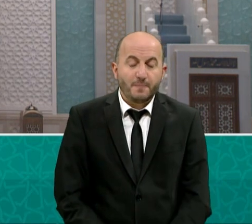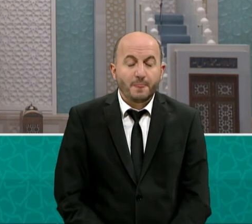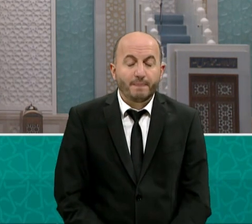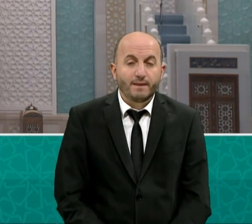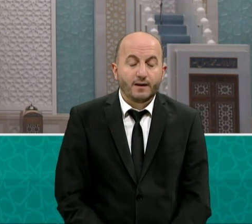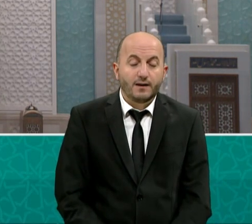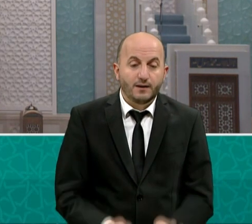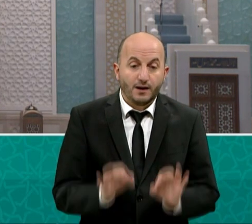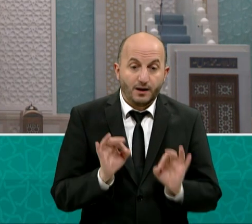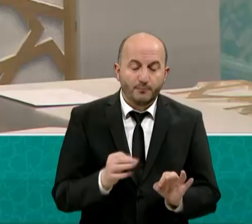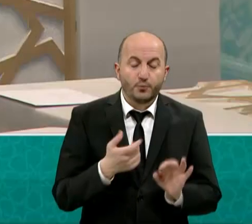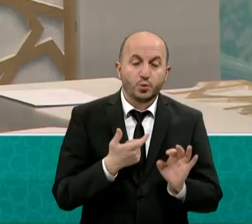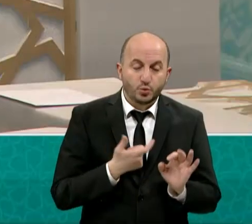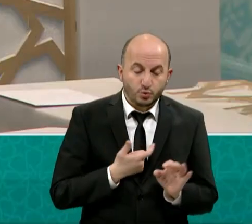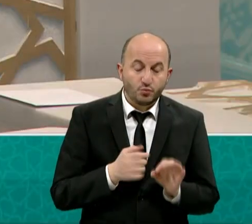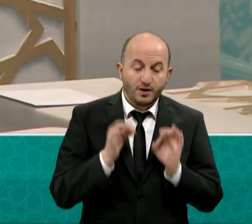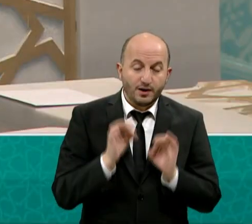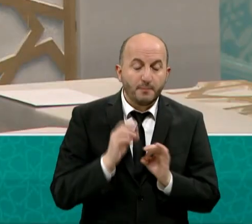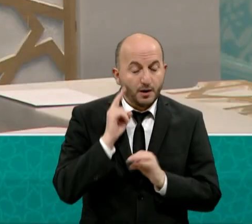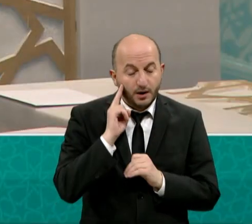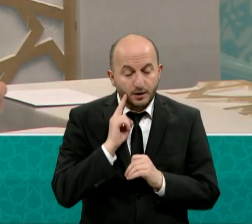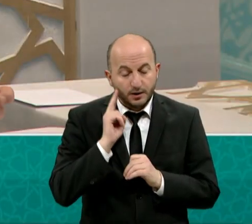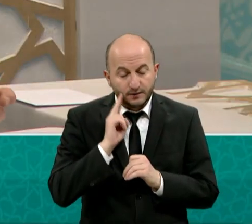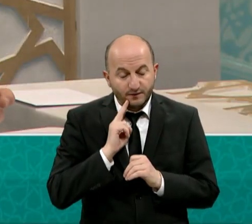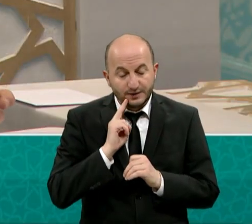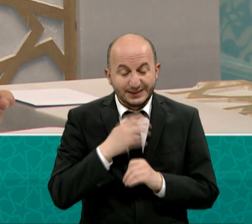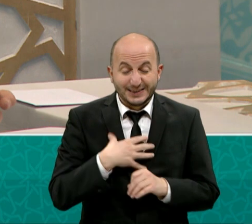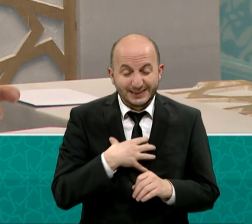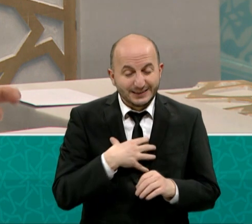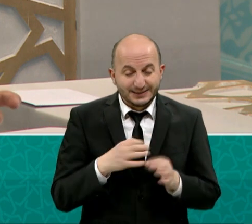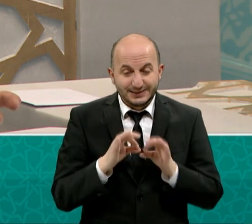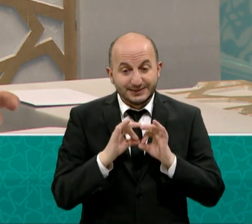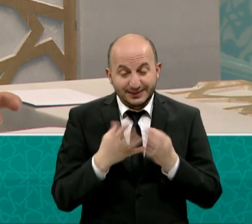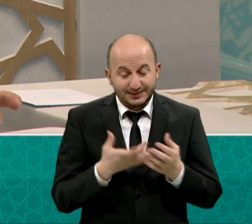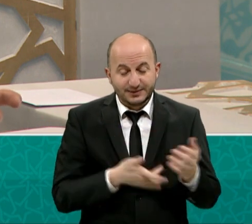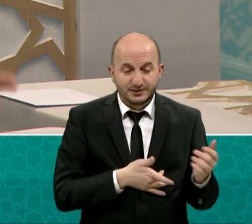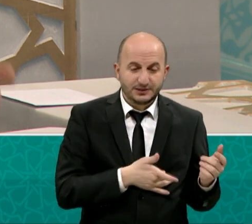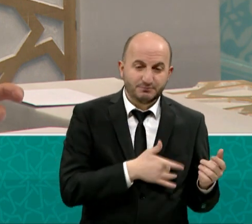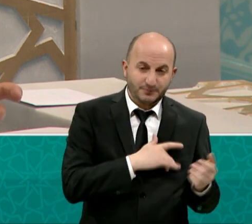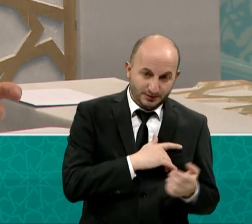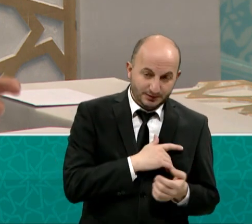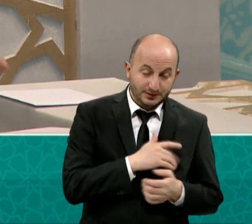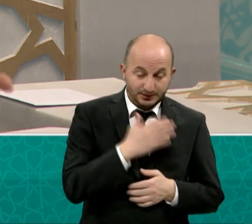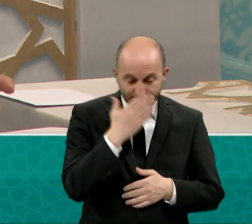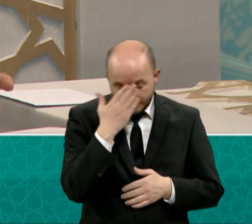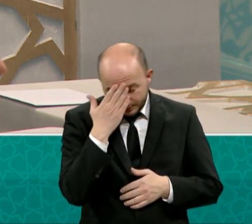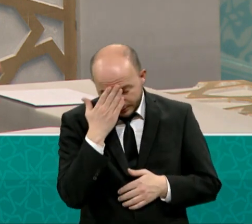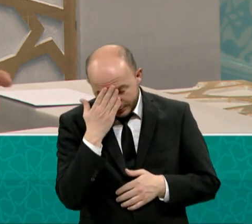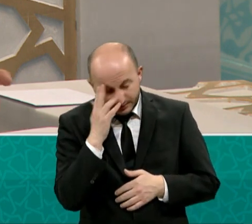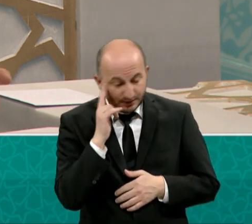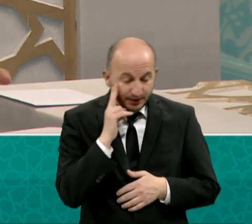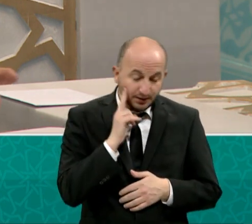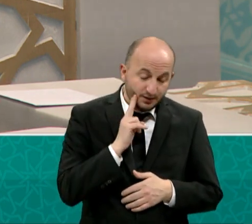hem hukuk var hem ahlak var. Din nedir? İmandır, ibadettir,